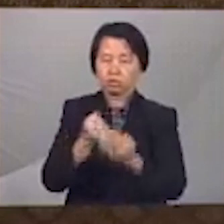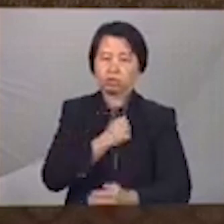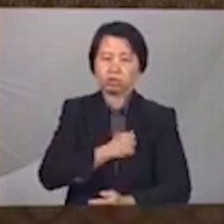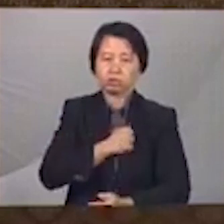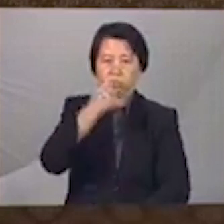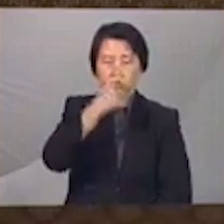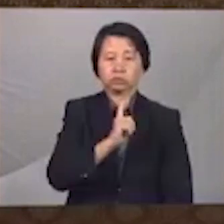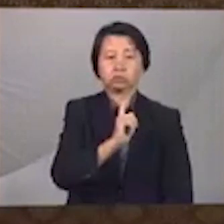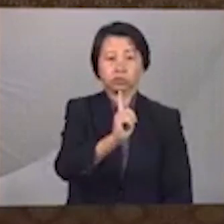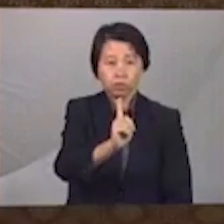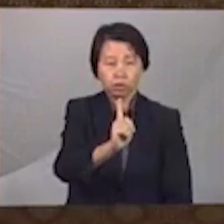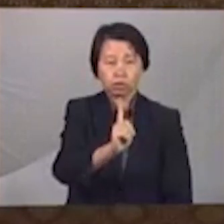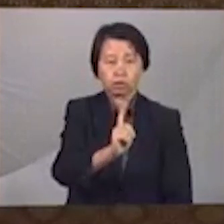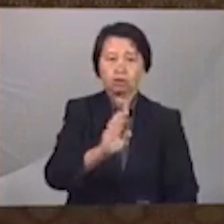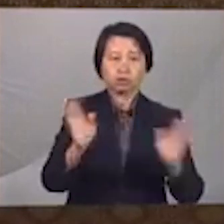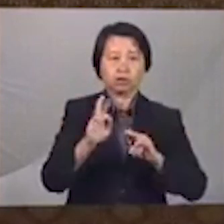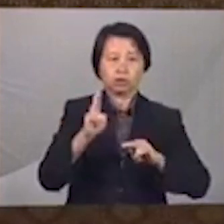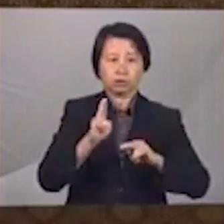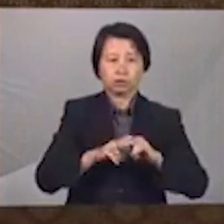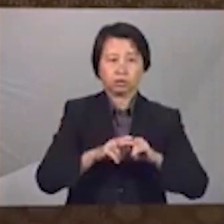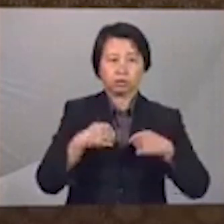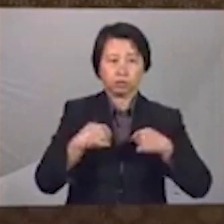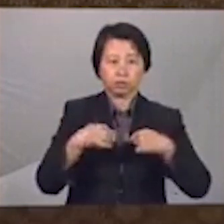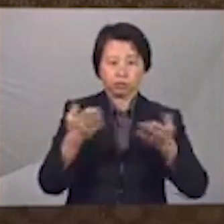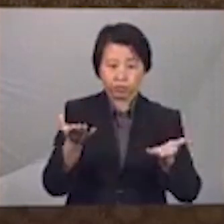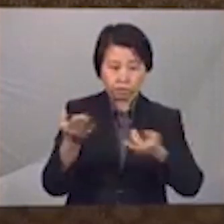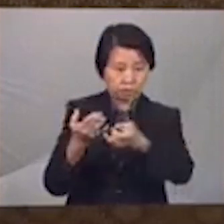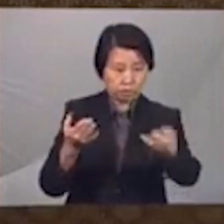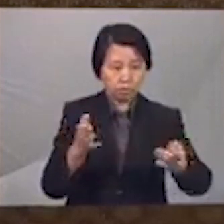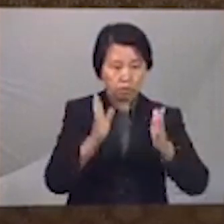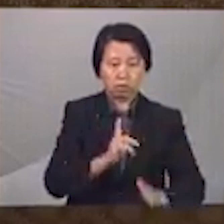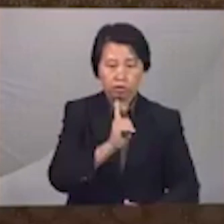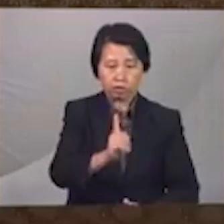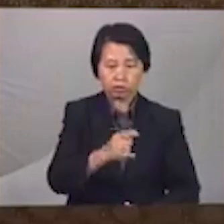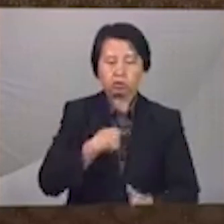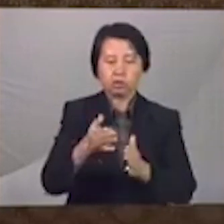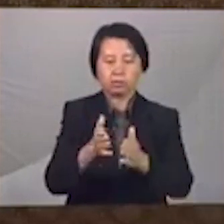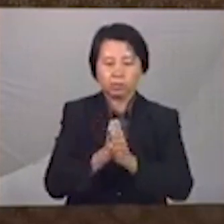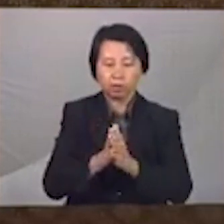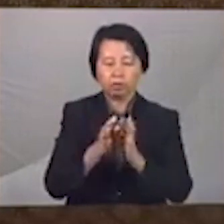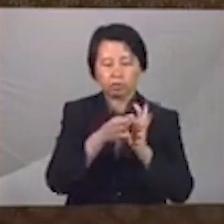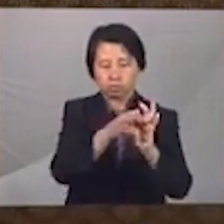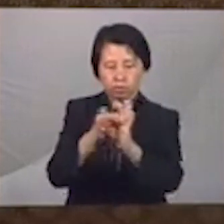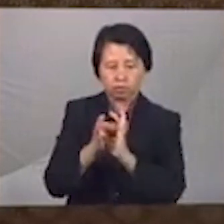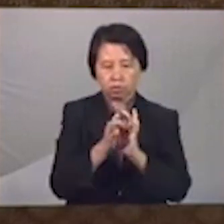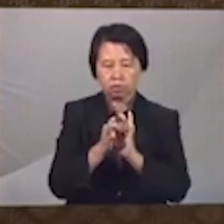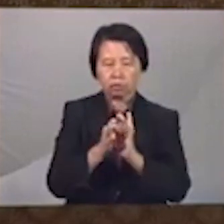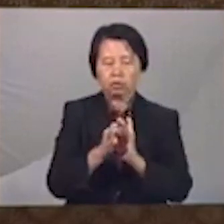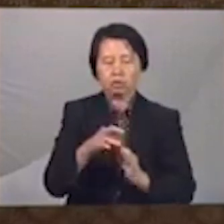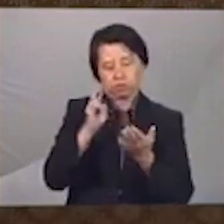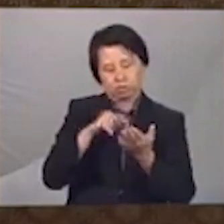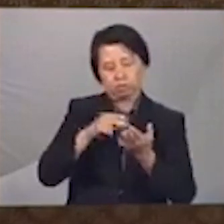Islam, beragama Islam yang ada di sini, saya mohon